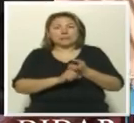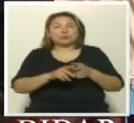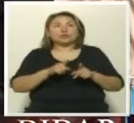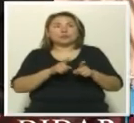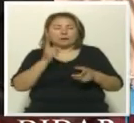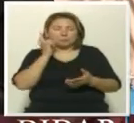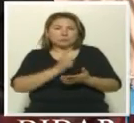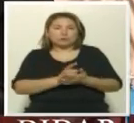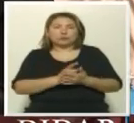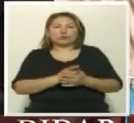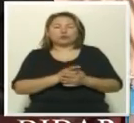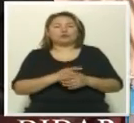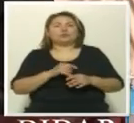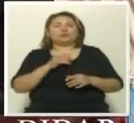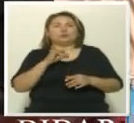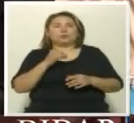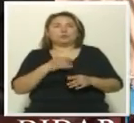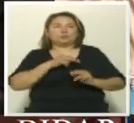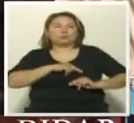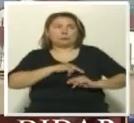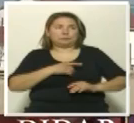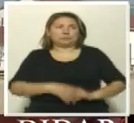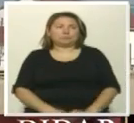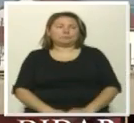іс-шараларды жүзеге асыру бағытында жұмыстанамыз.